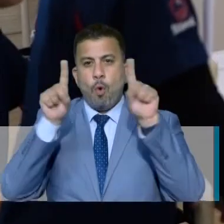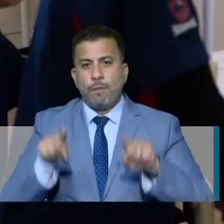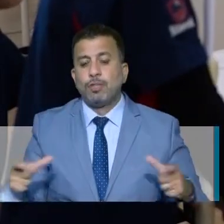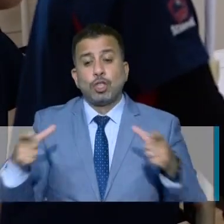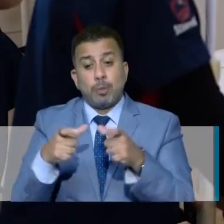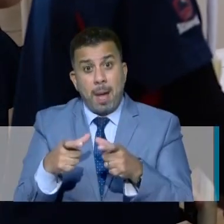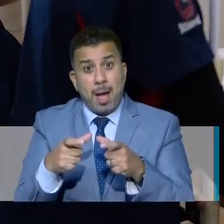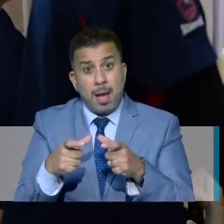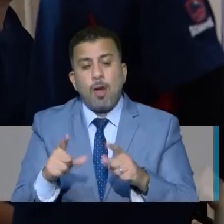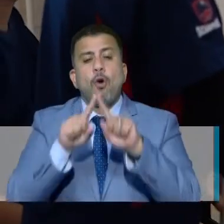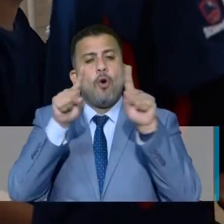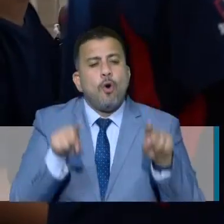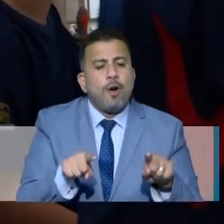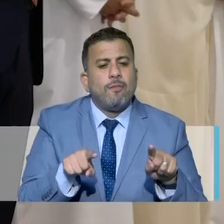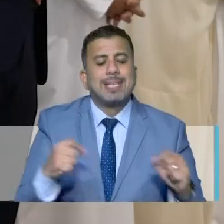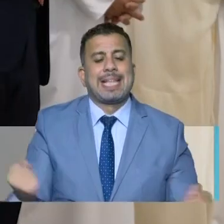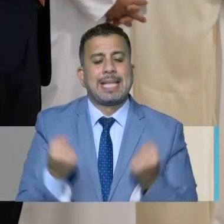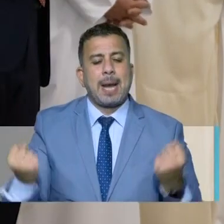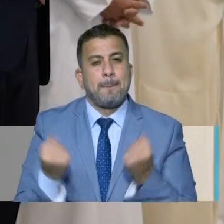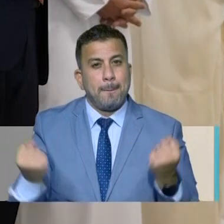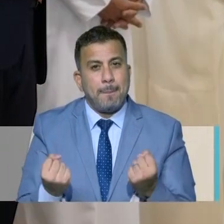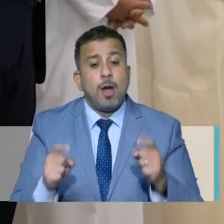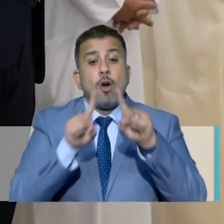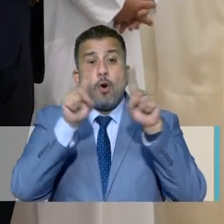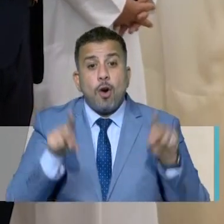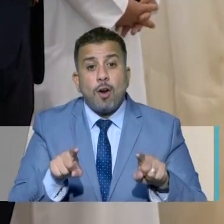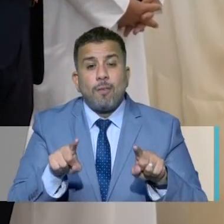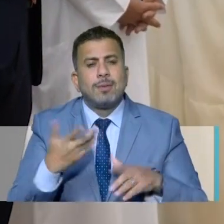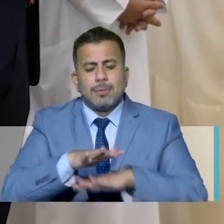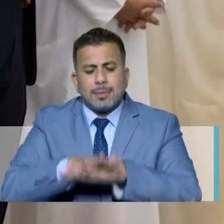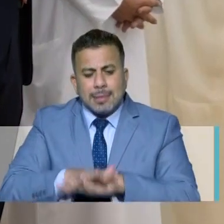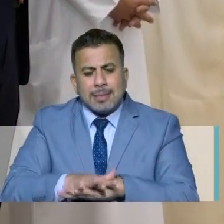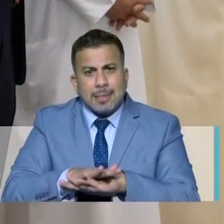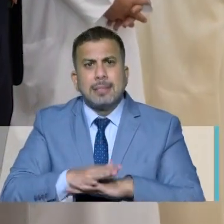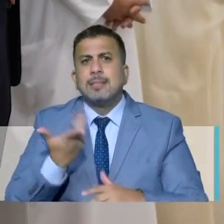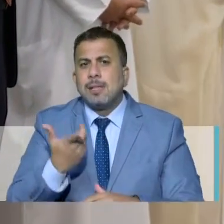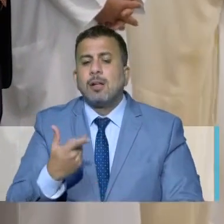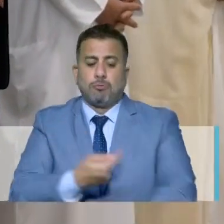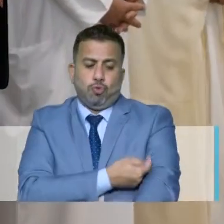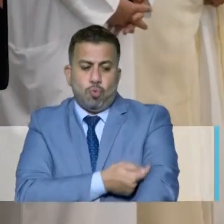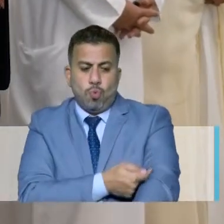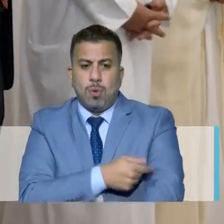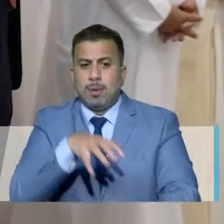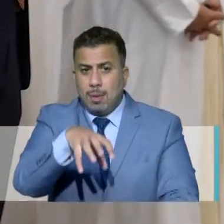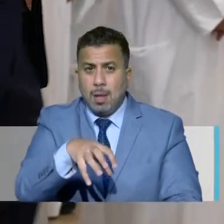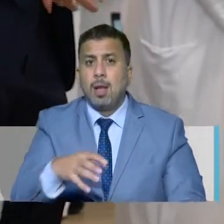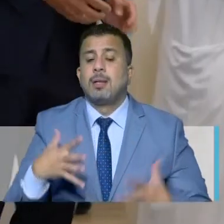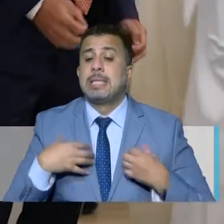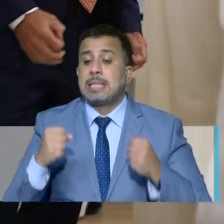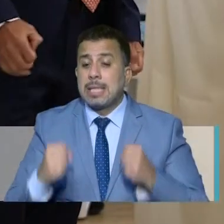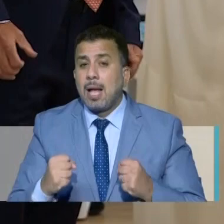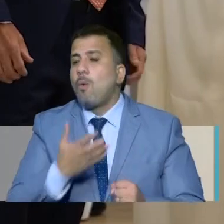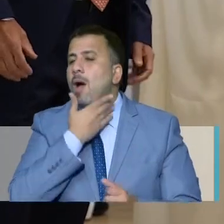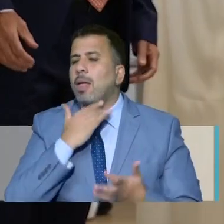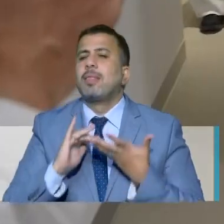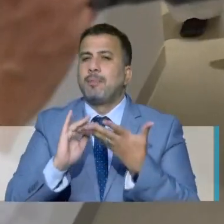اجتماعات وغرفه تدريب وغرفه للاسعافات الاوليه وغرفه للاطباء ومرافق صحيه